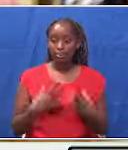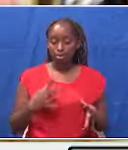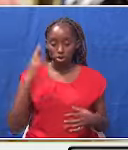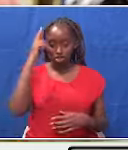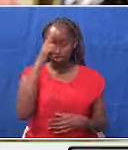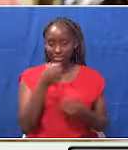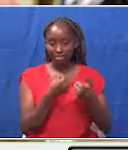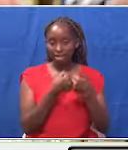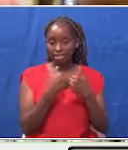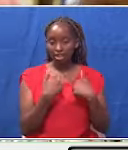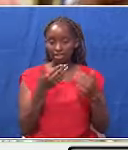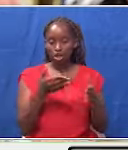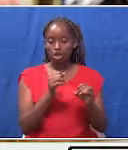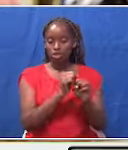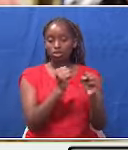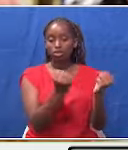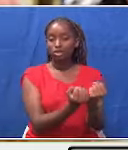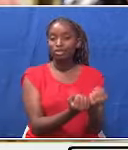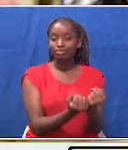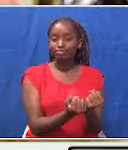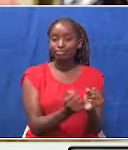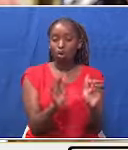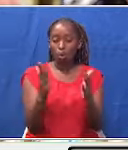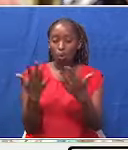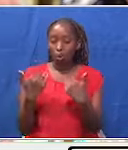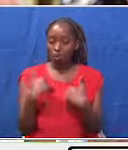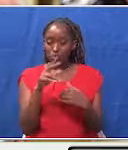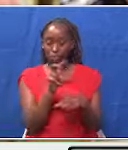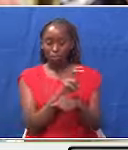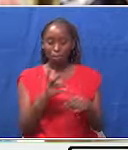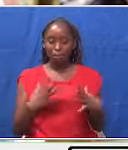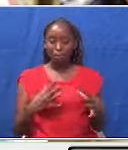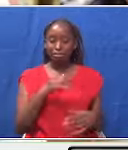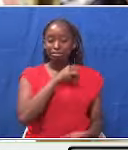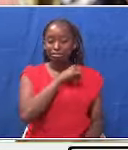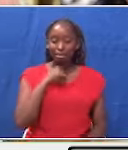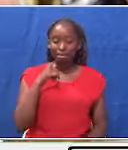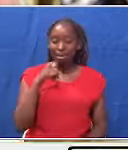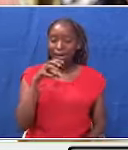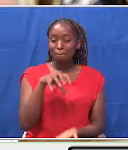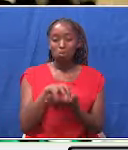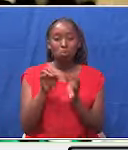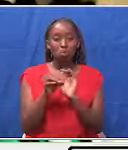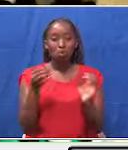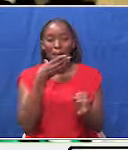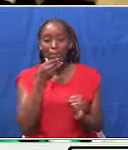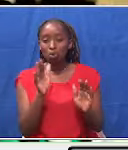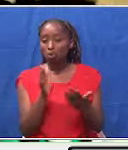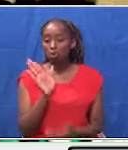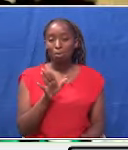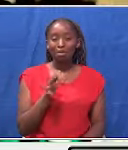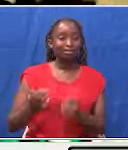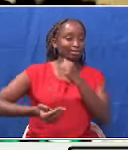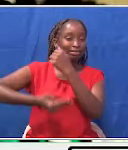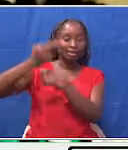society. The rate at which people are killing one another, either male or female, is very high.